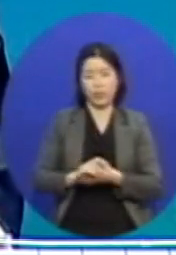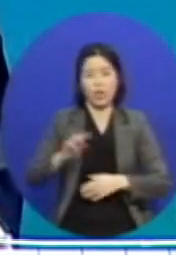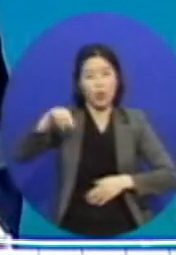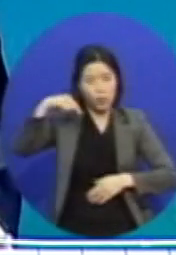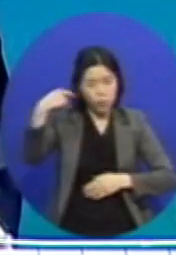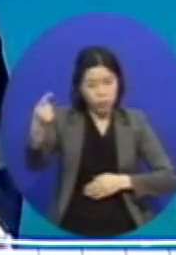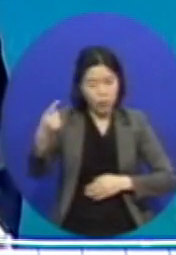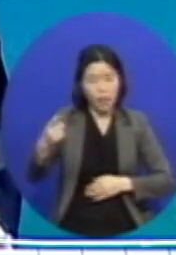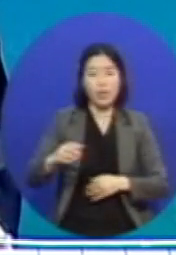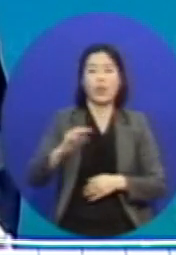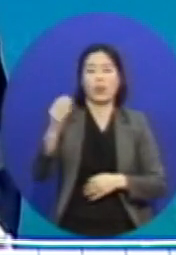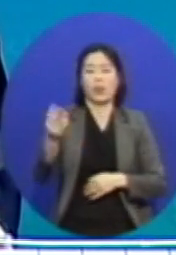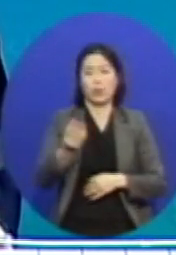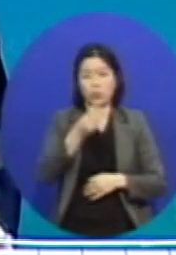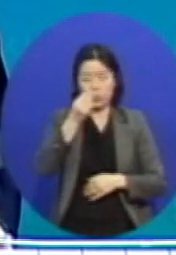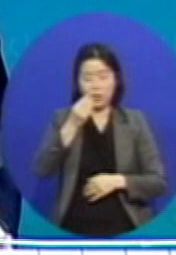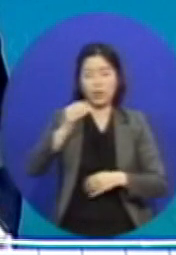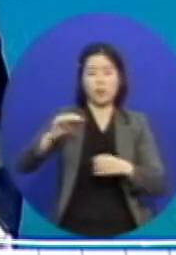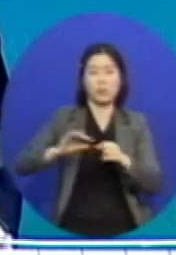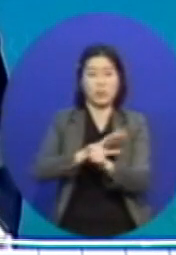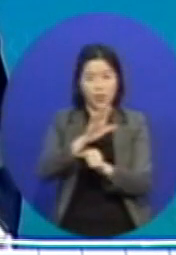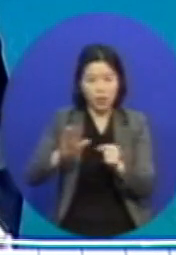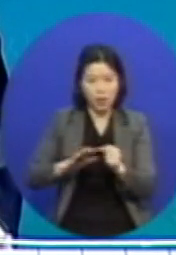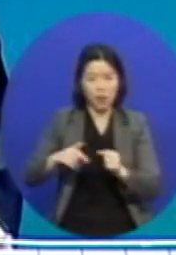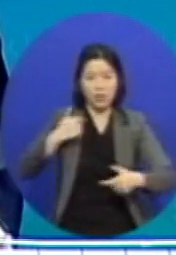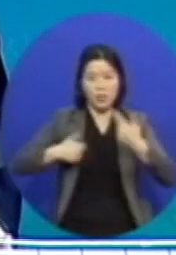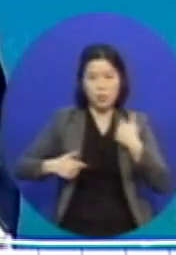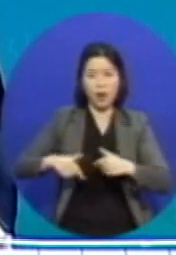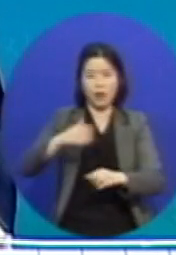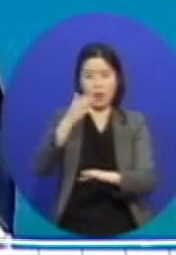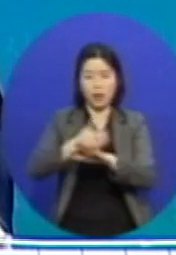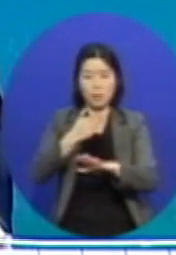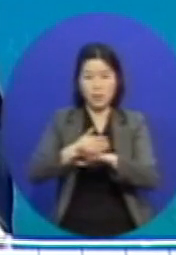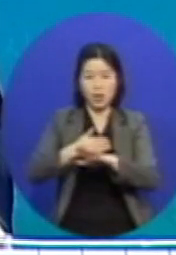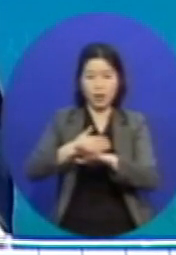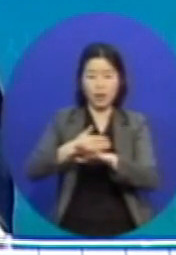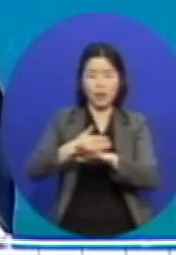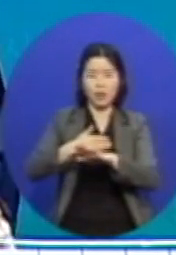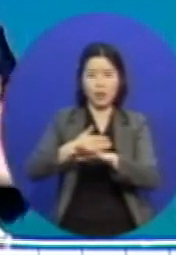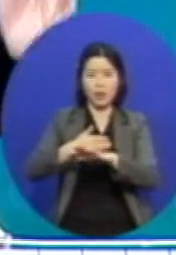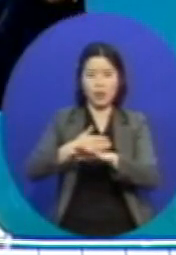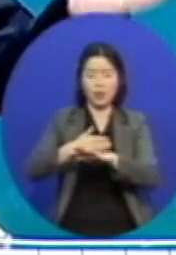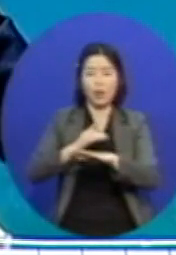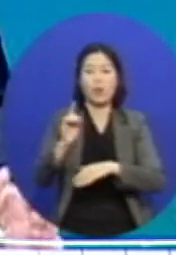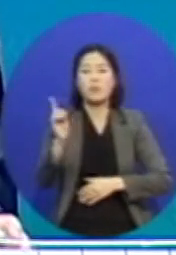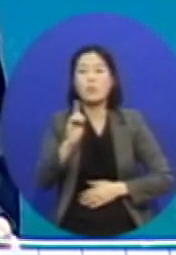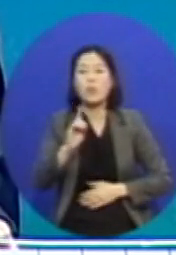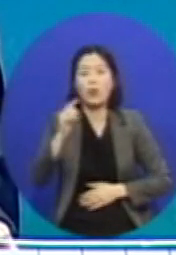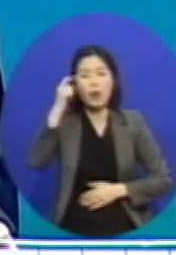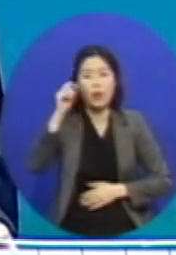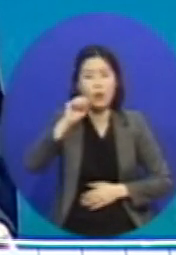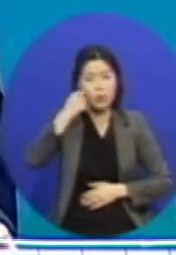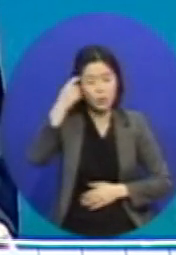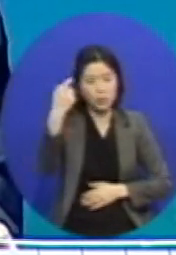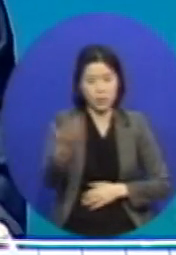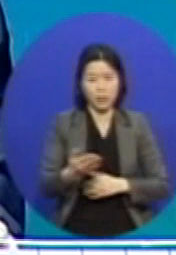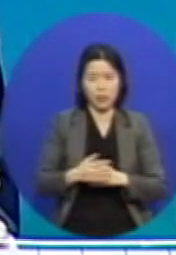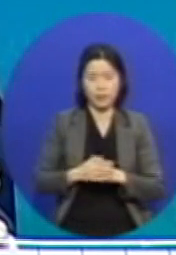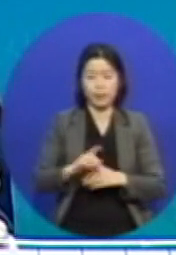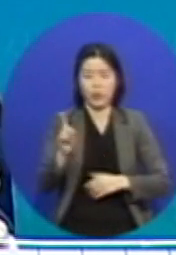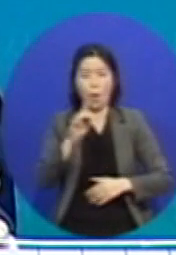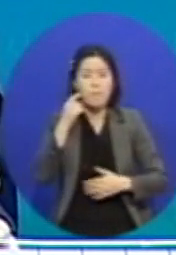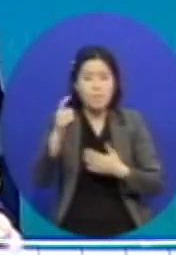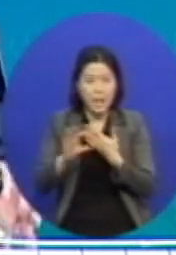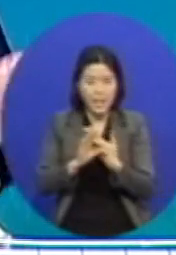거룩하게 살아라 사랑하고 살아라 기뻐하라 감사하라 누가 어려워요 여러분